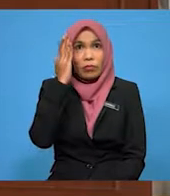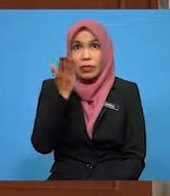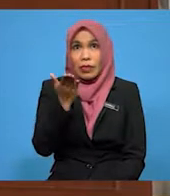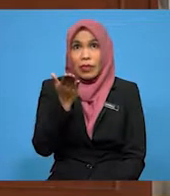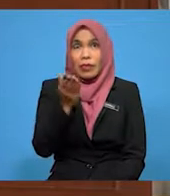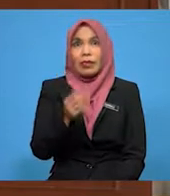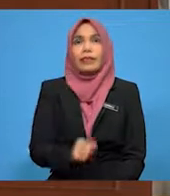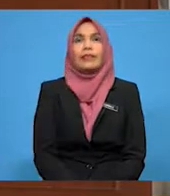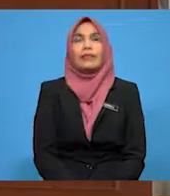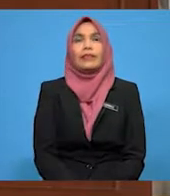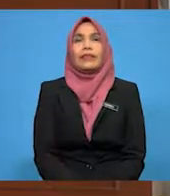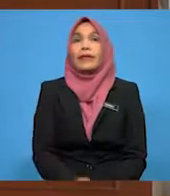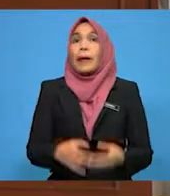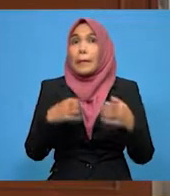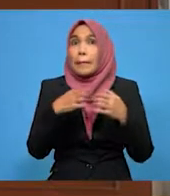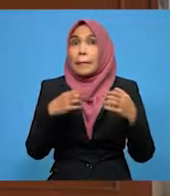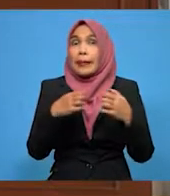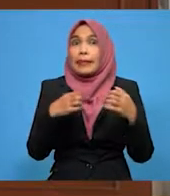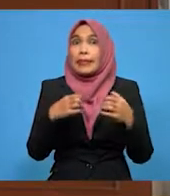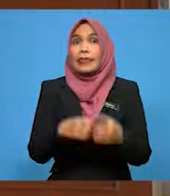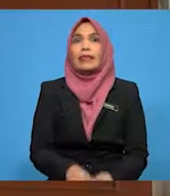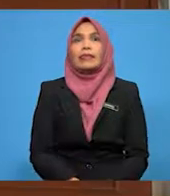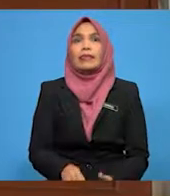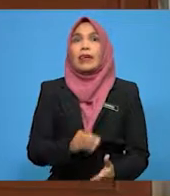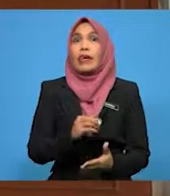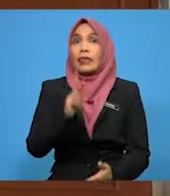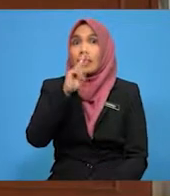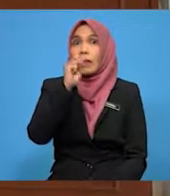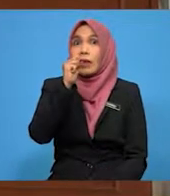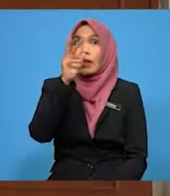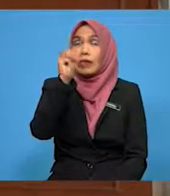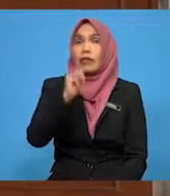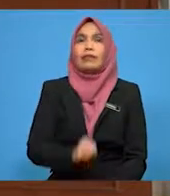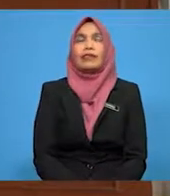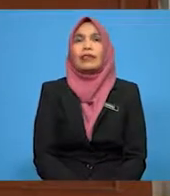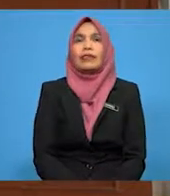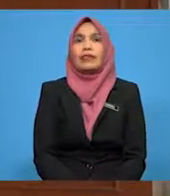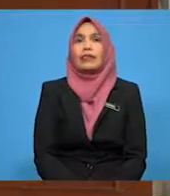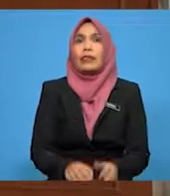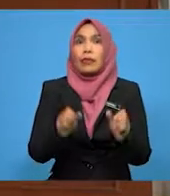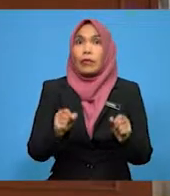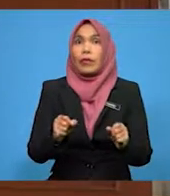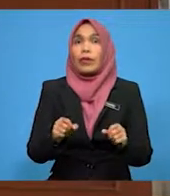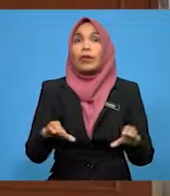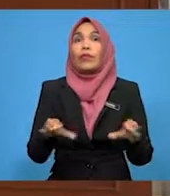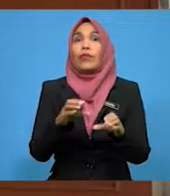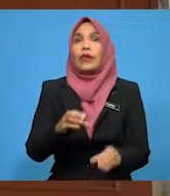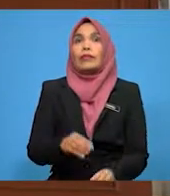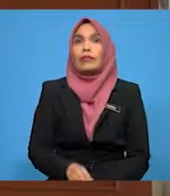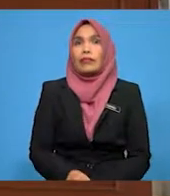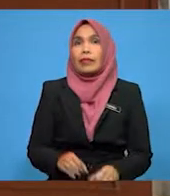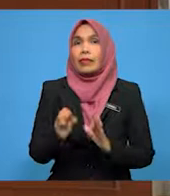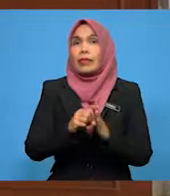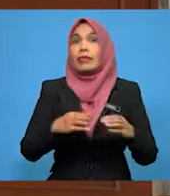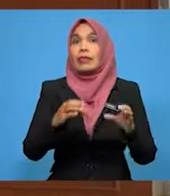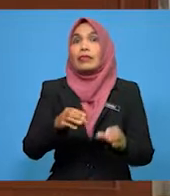Tahukah anda, mesin inkubator atau pengeraman boleh dibuat secara DIY, do it